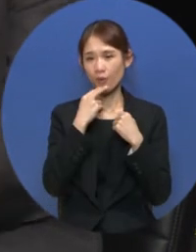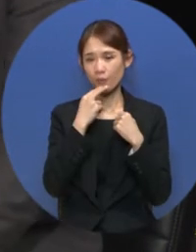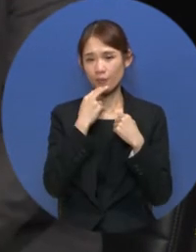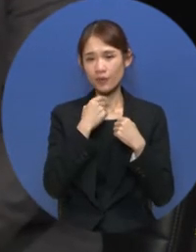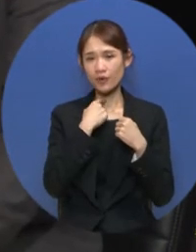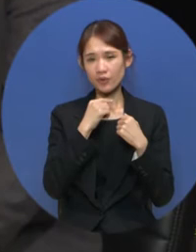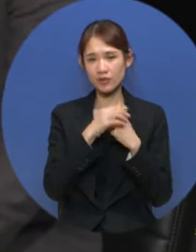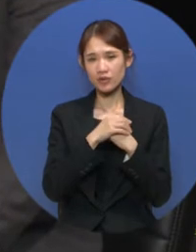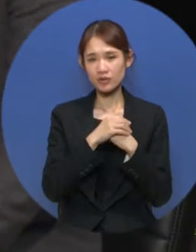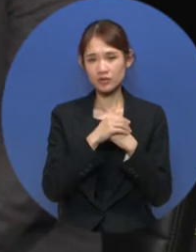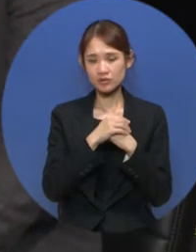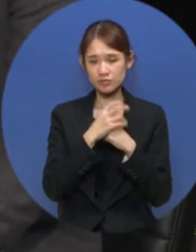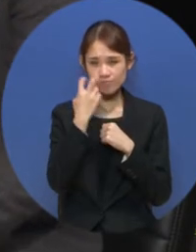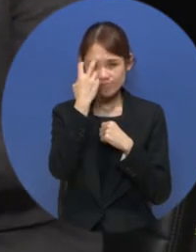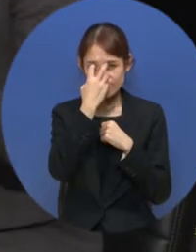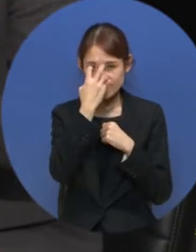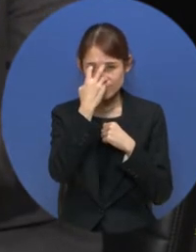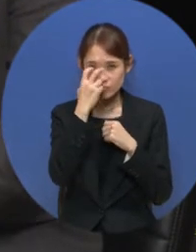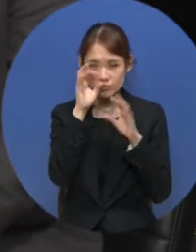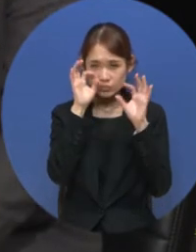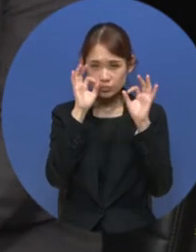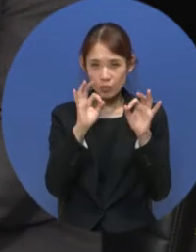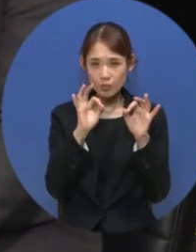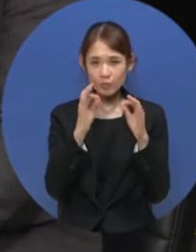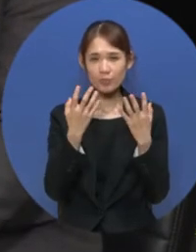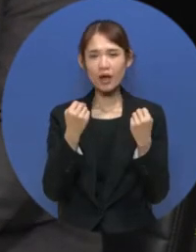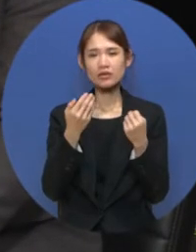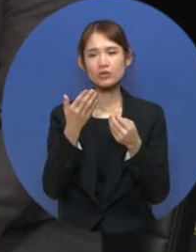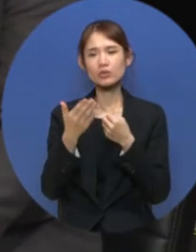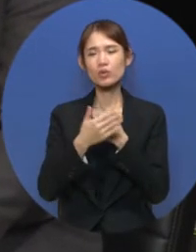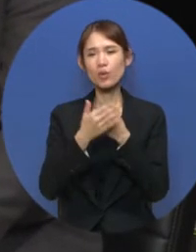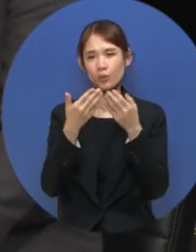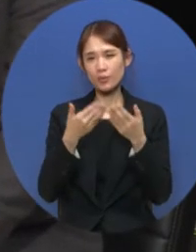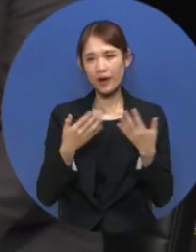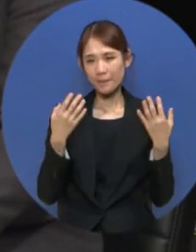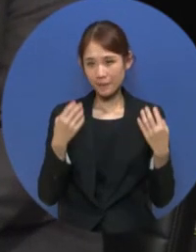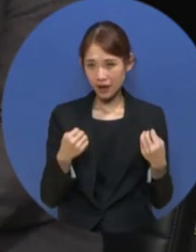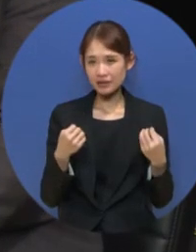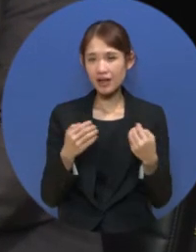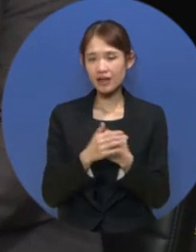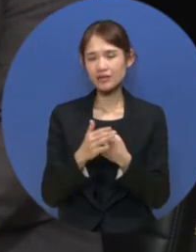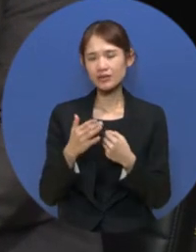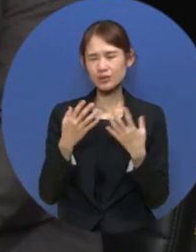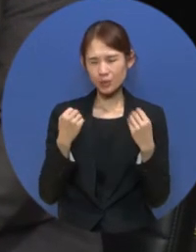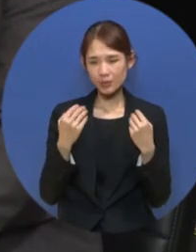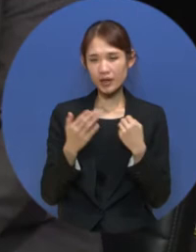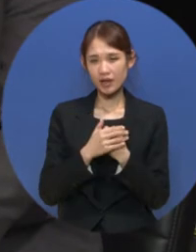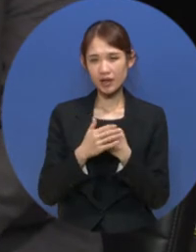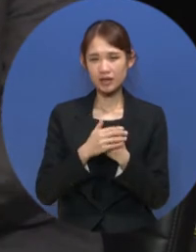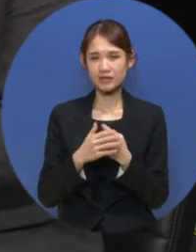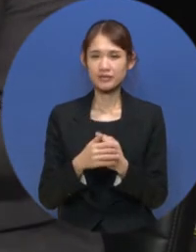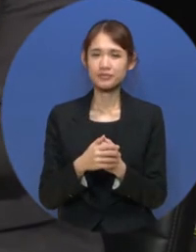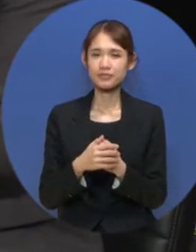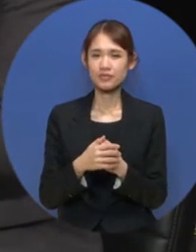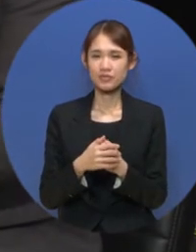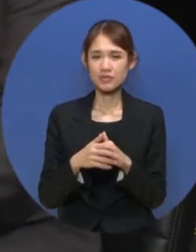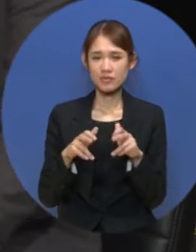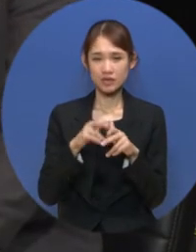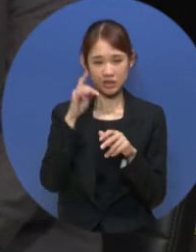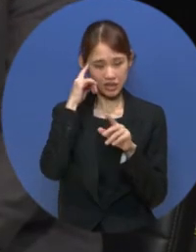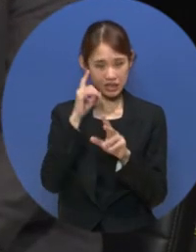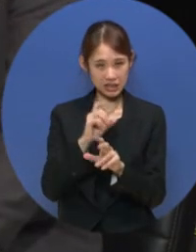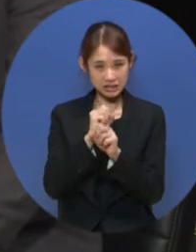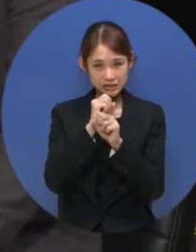그 인사이트 있는 그 피드백을 많이 주셔서 네. 많은 도움을 받았고요. 네네. 그리고 이제 그 장애인 인식 개선